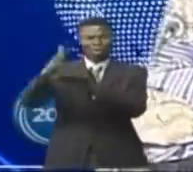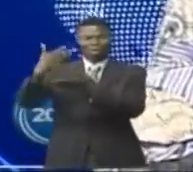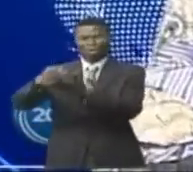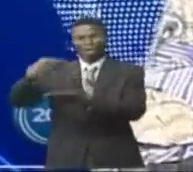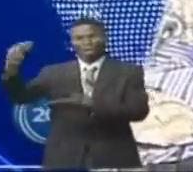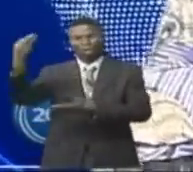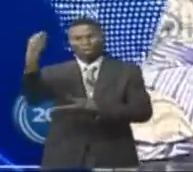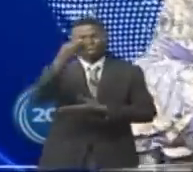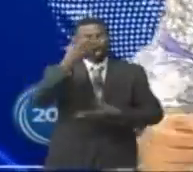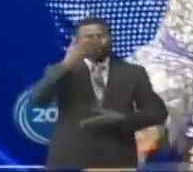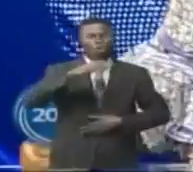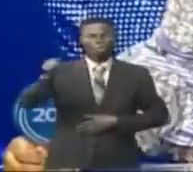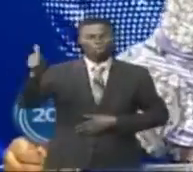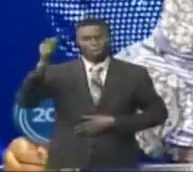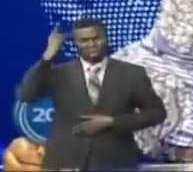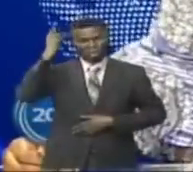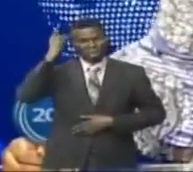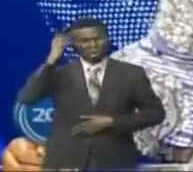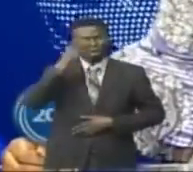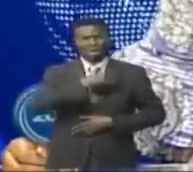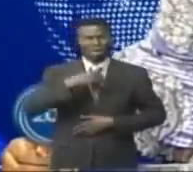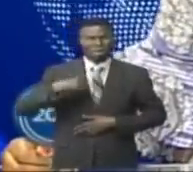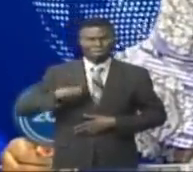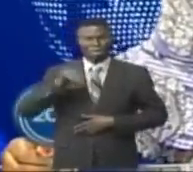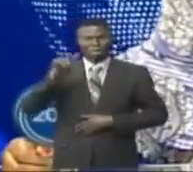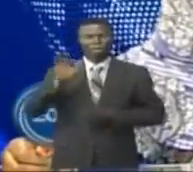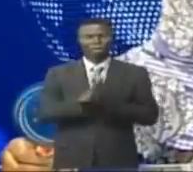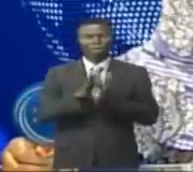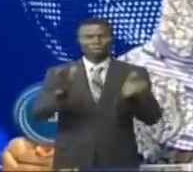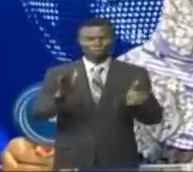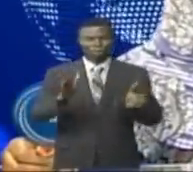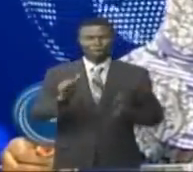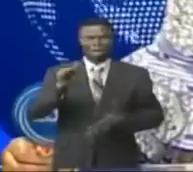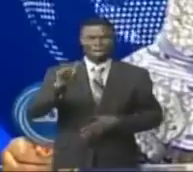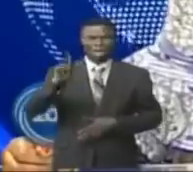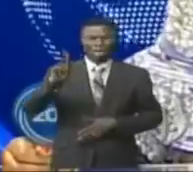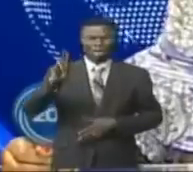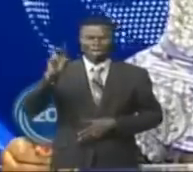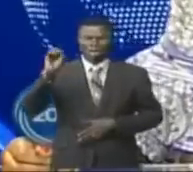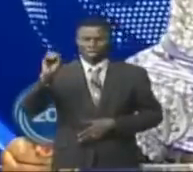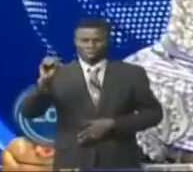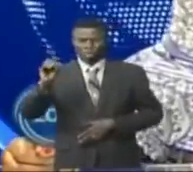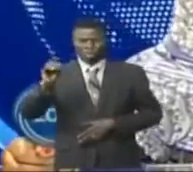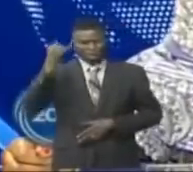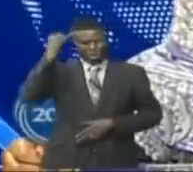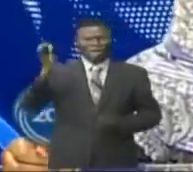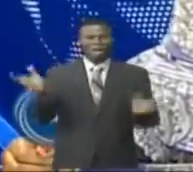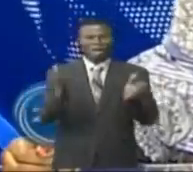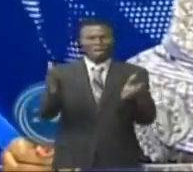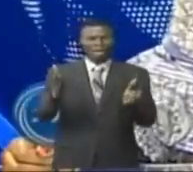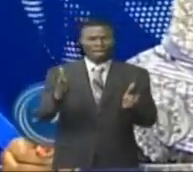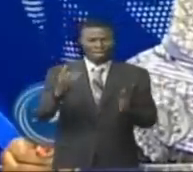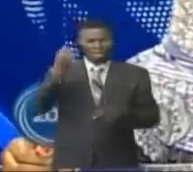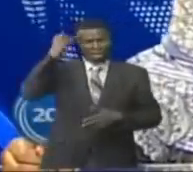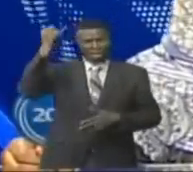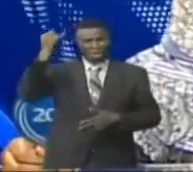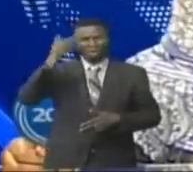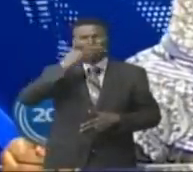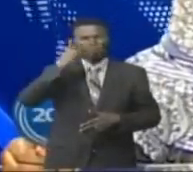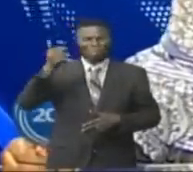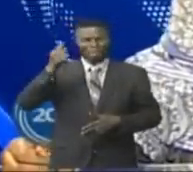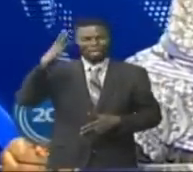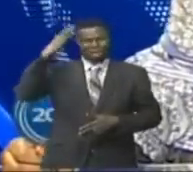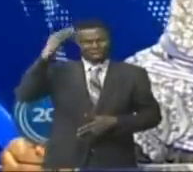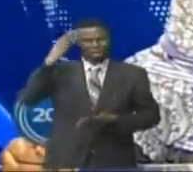hôpitaux dans la capitale. Sandrine Galula, directeur général de l'ARE, derrière l'idée, encourage l'expertise locale qui